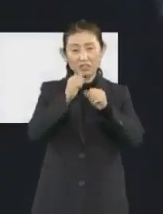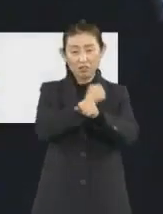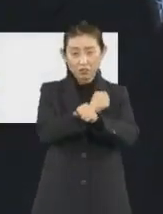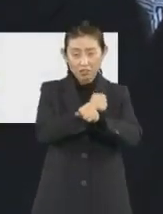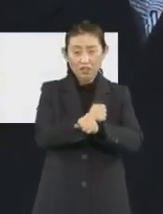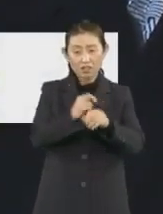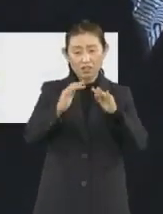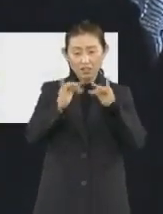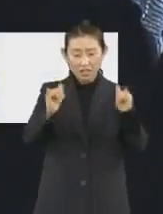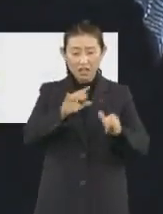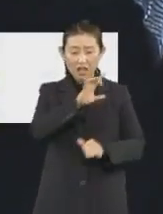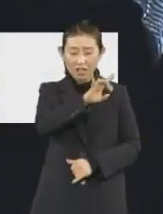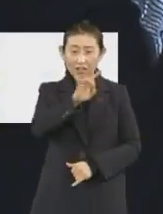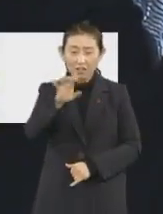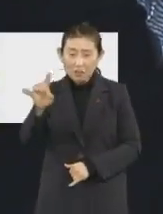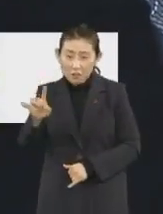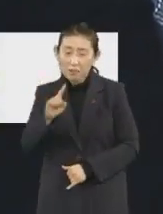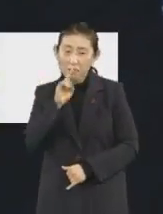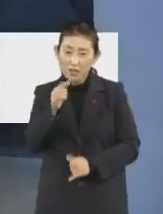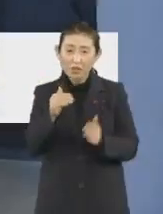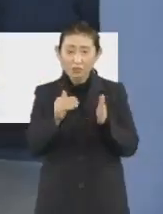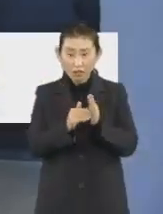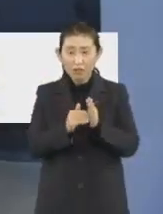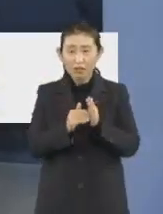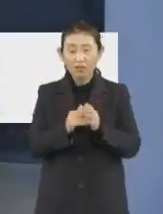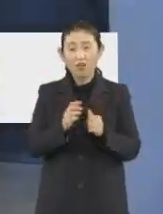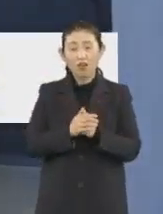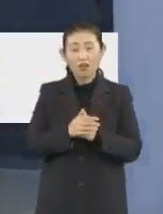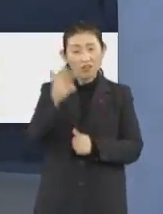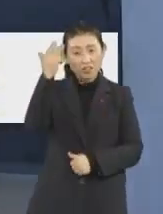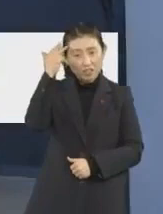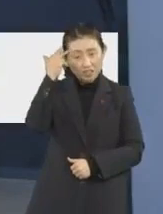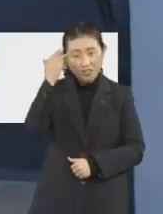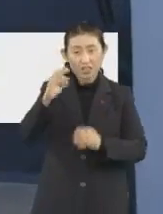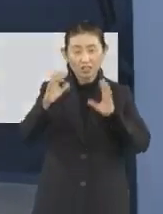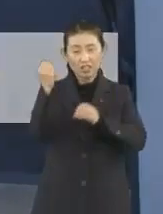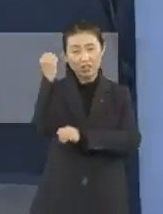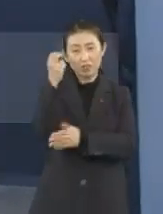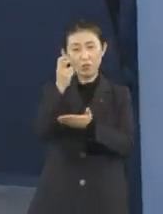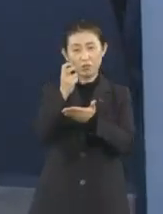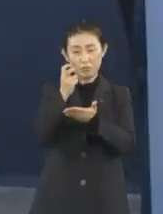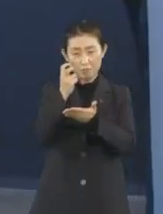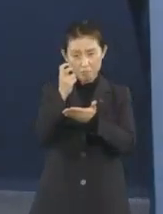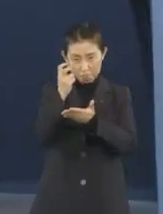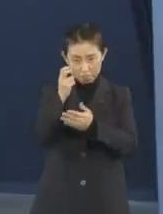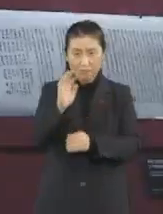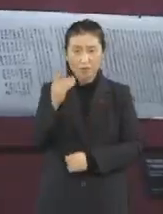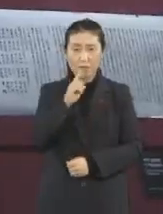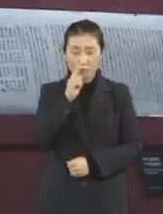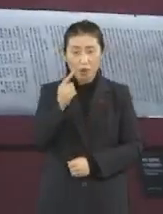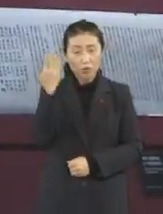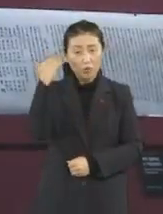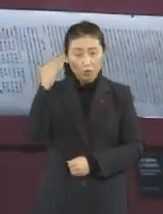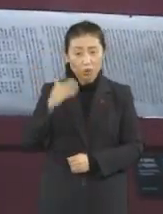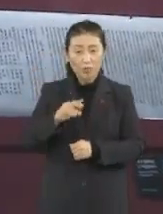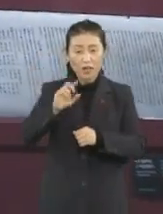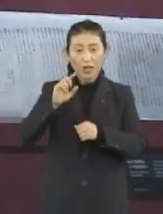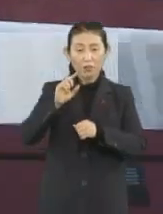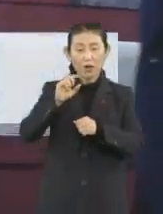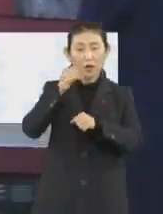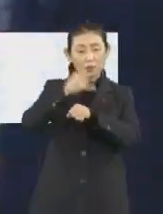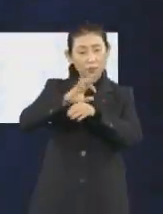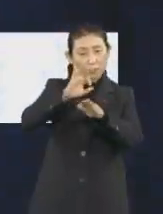하나하나 거론하며 항일 독립 정신이 우리 헌법에 근간 이라고 강조했습니다 이어 최근 논란이 일었던 최저임금제 와